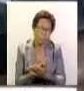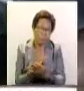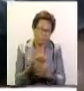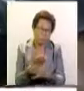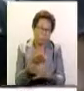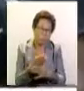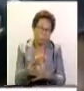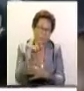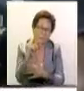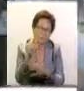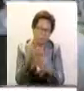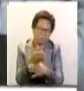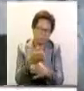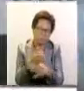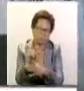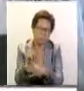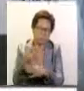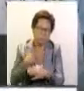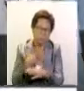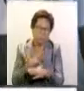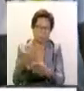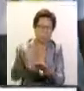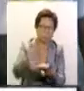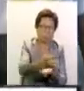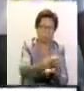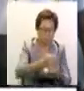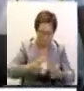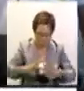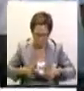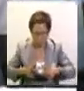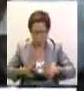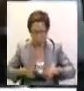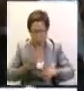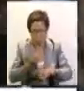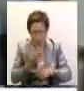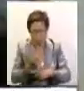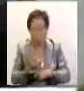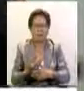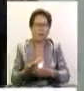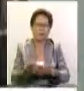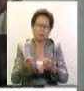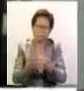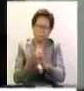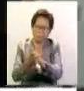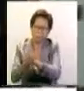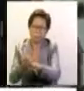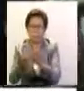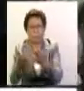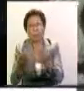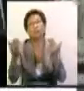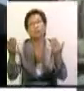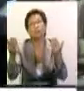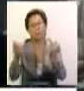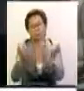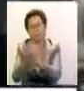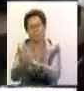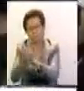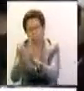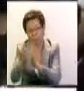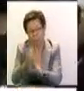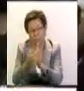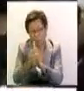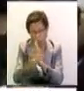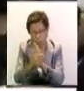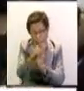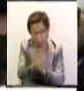sikitlah kita punya pemutaran pingat emas. Pun begitu, insyaAllah dengan bakat-bakat baru yang ada yang bertambah